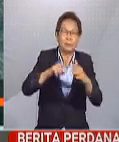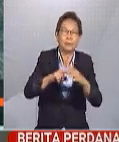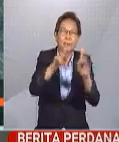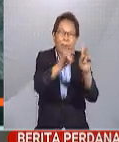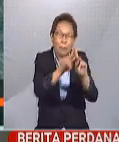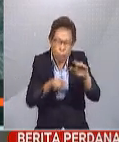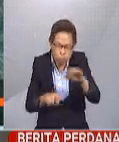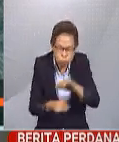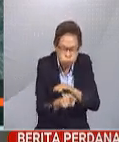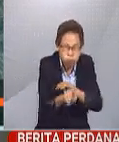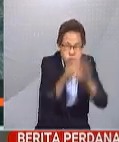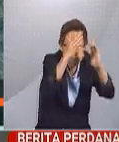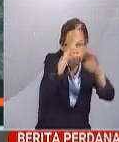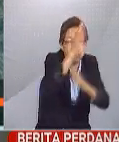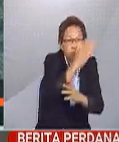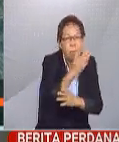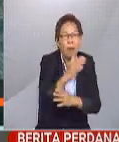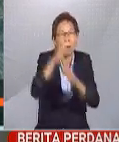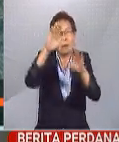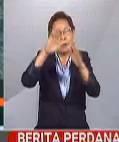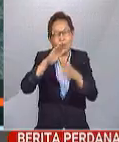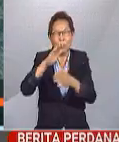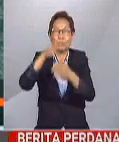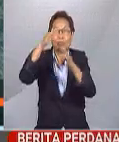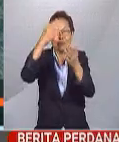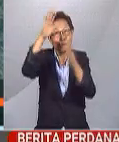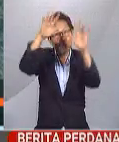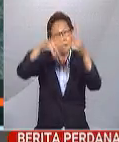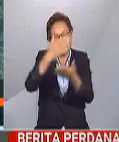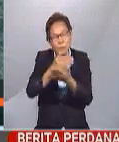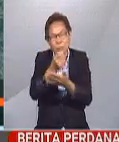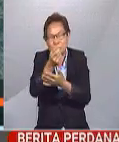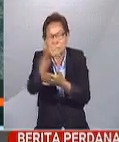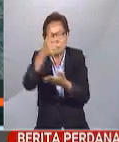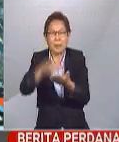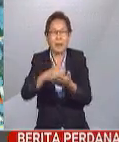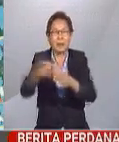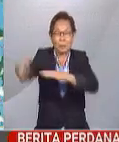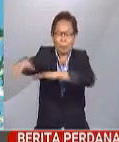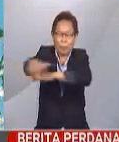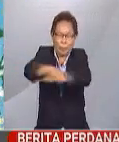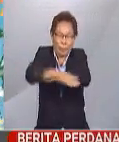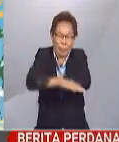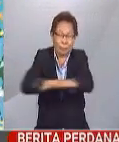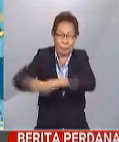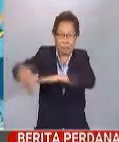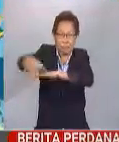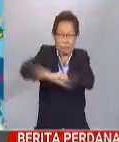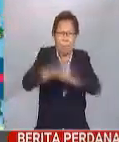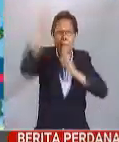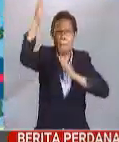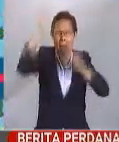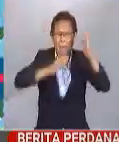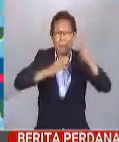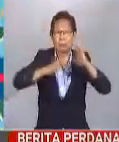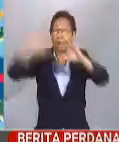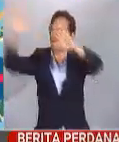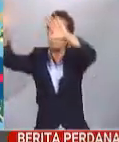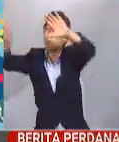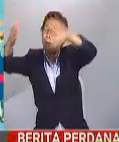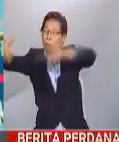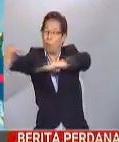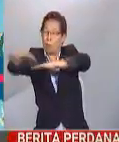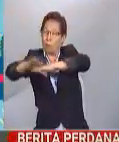pedalaman dan keadaan ini akan beransur reda tidak lama lagi. Di kawasan perairan, buat masa kini, negara kita masih lagi menerima pengaruh